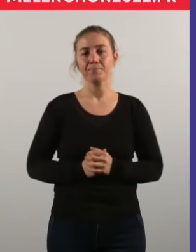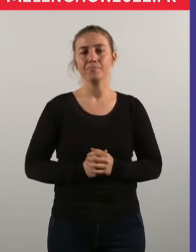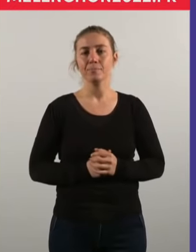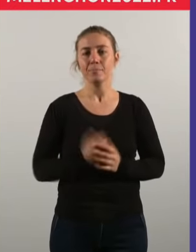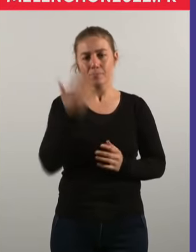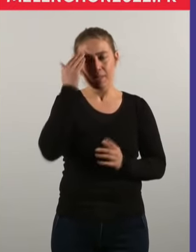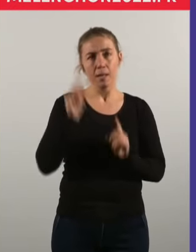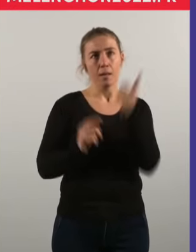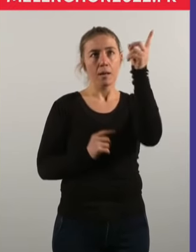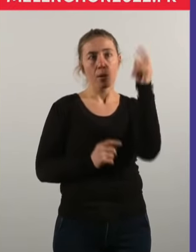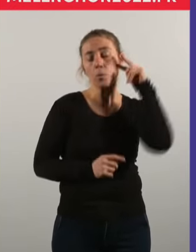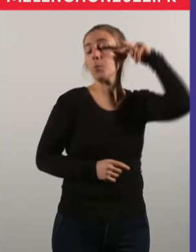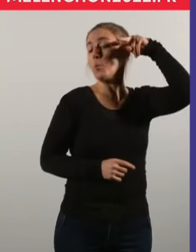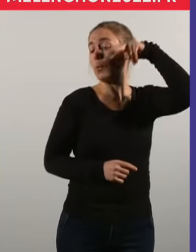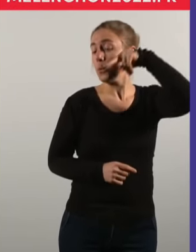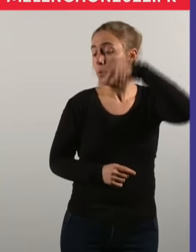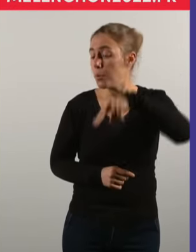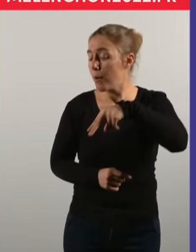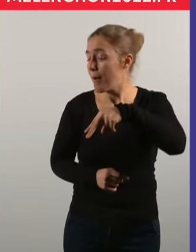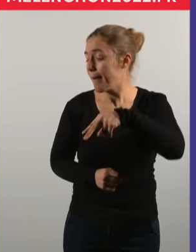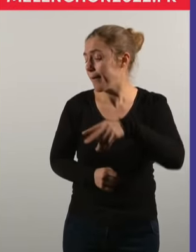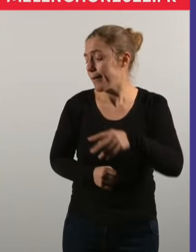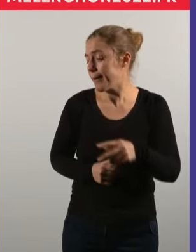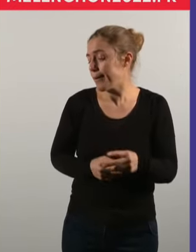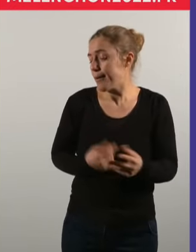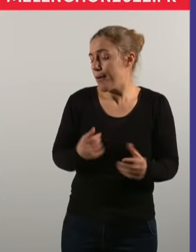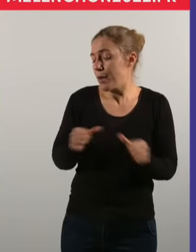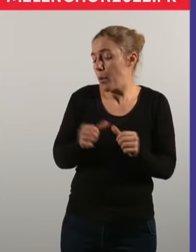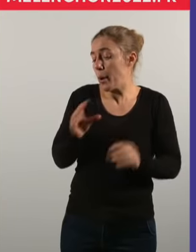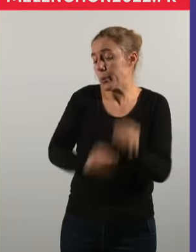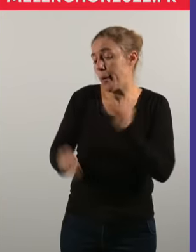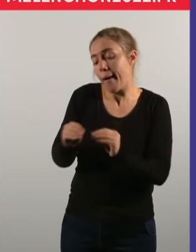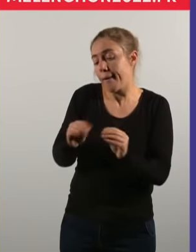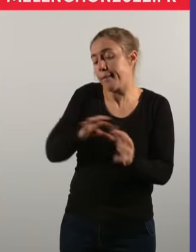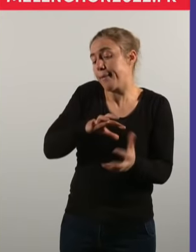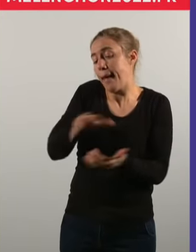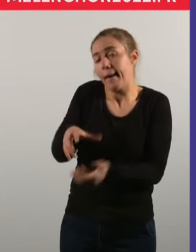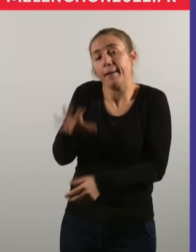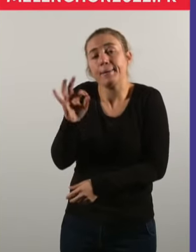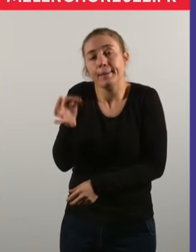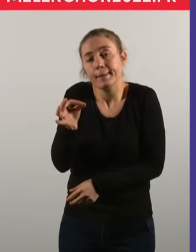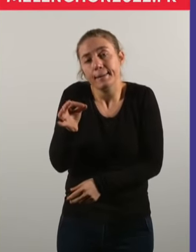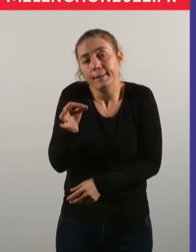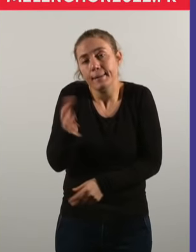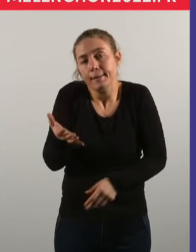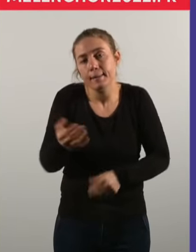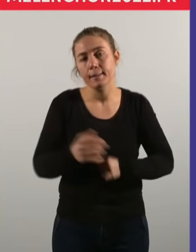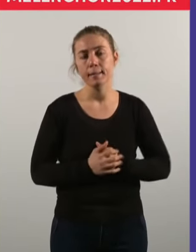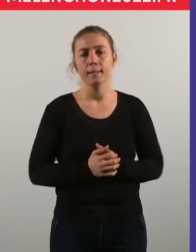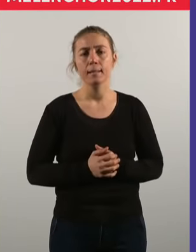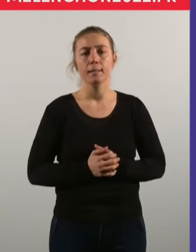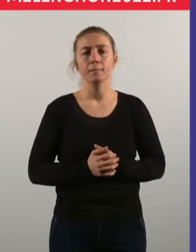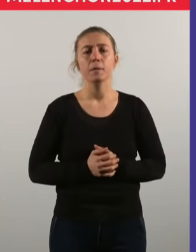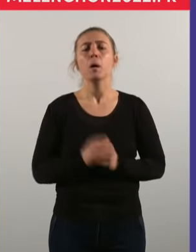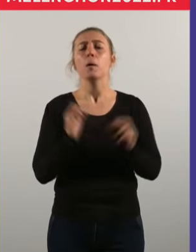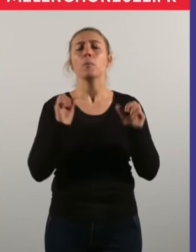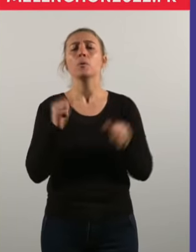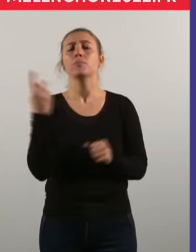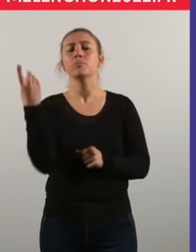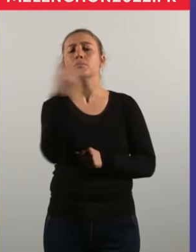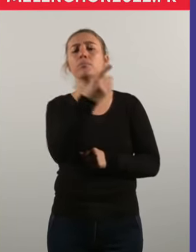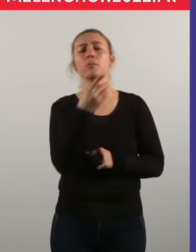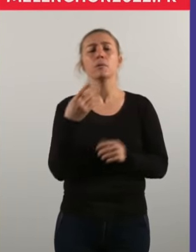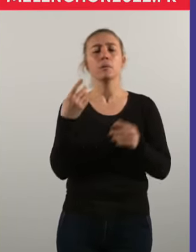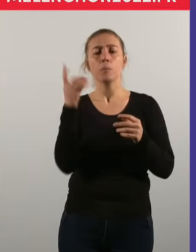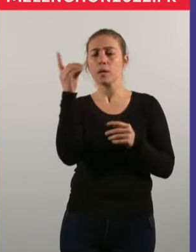pas une seule seconde qu'on fasse autre chose que de s'occuper de la Terre. Des milliers d'applications dans vos téléphones et dans